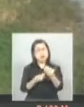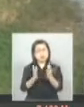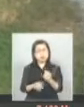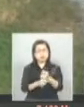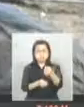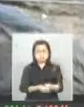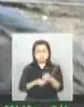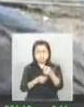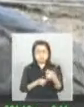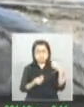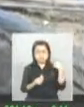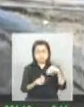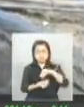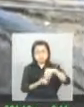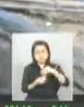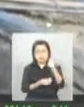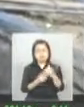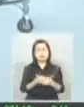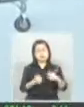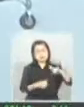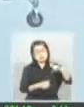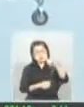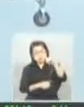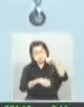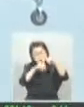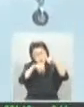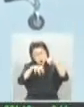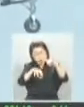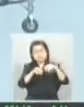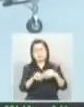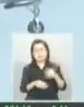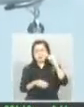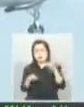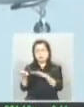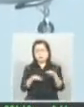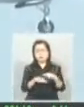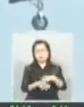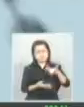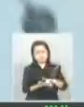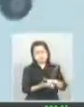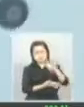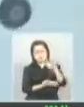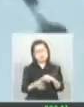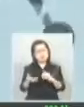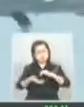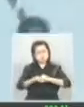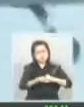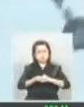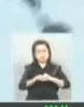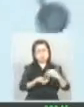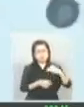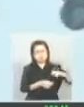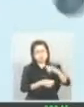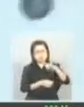งในส่วนของการปฏิบัติการฝนหลวงกระทรวงเกษตรได้จัดเตรียมอากาศยานสนับสนุนการปฏิบัติการทั้งสิ้น30ลำ